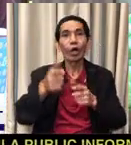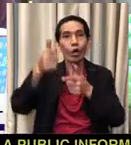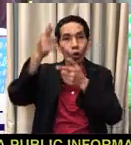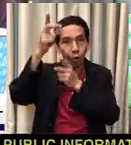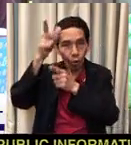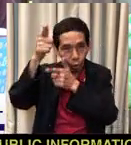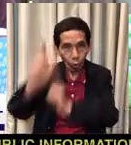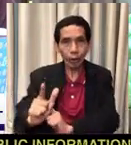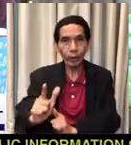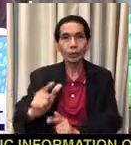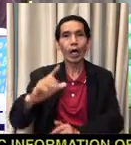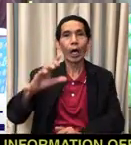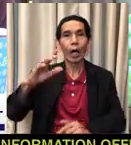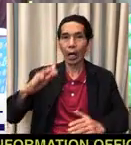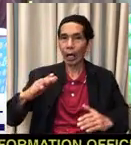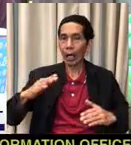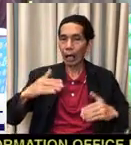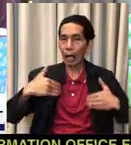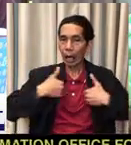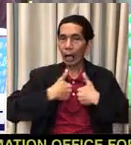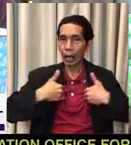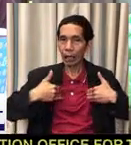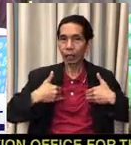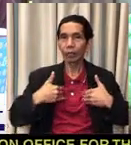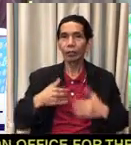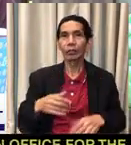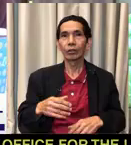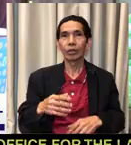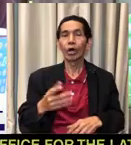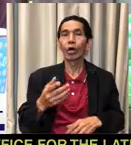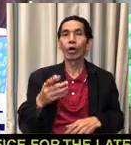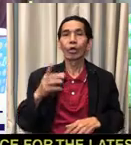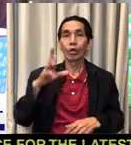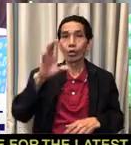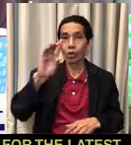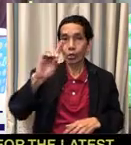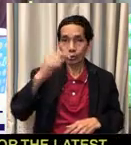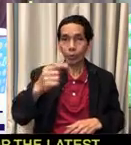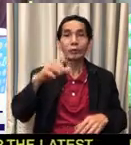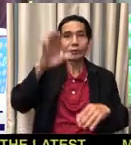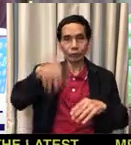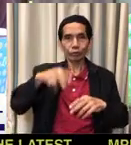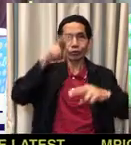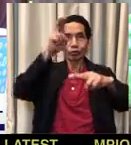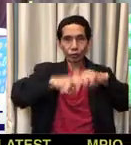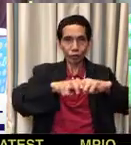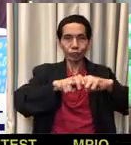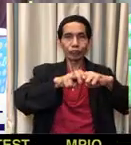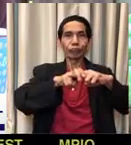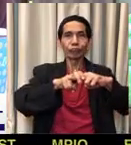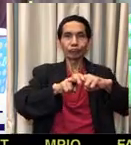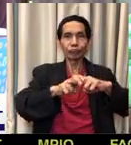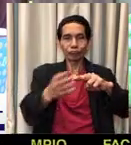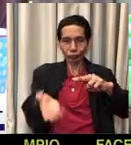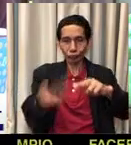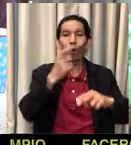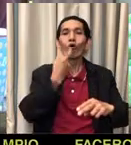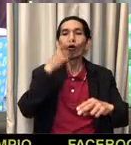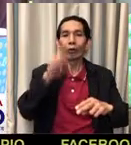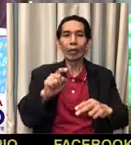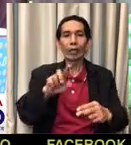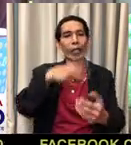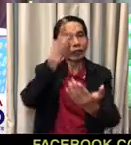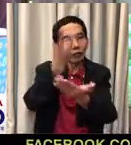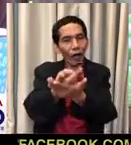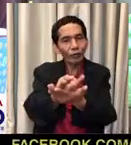na hayop. Oh, ang sarap-sarap niya, no? Kita niyo si Romeo, sabi ko sit. Oh, sit. Lie